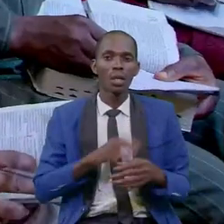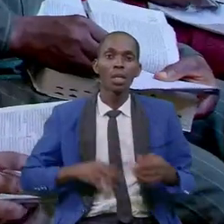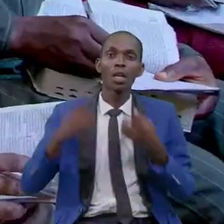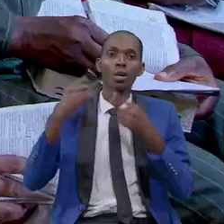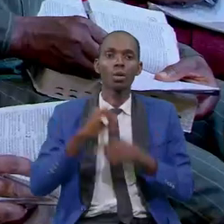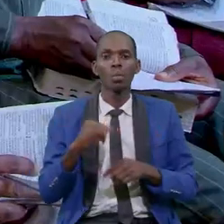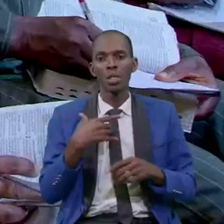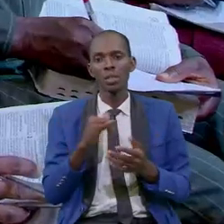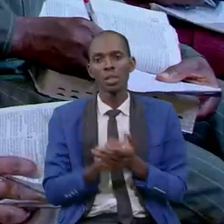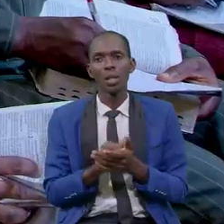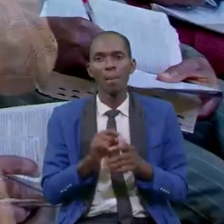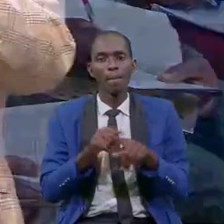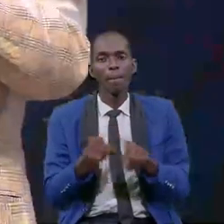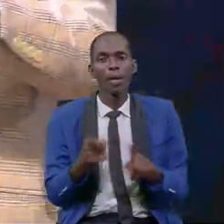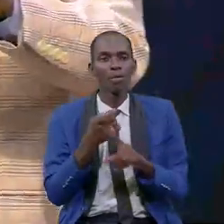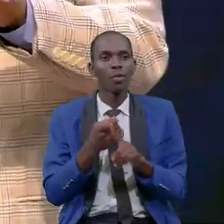dit.